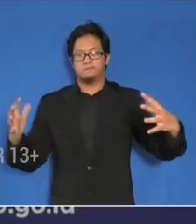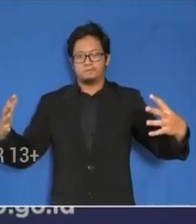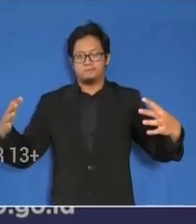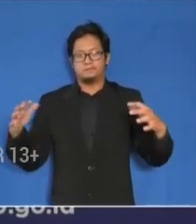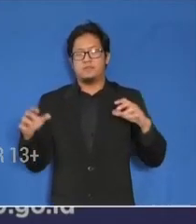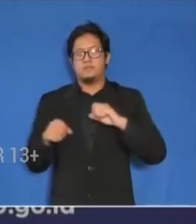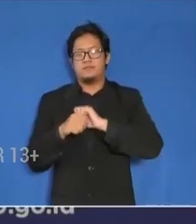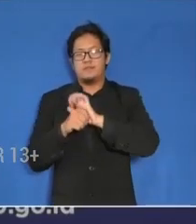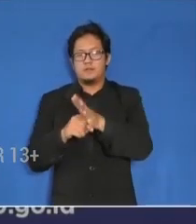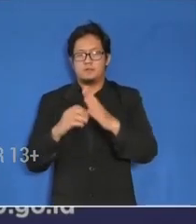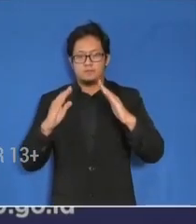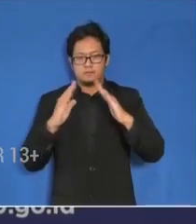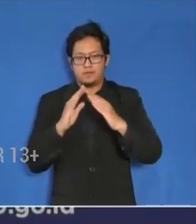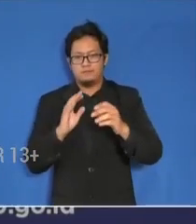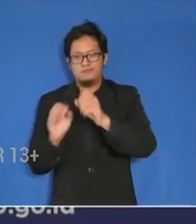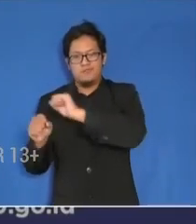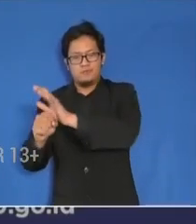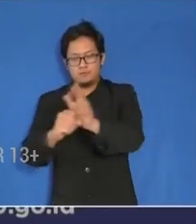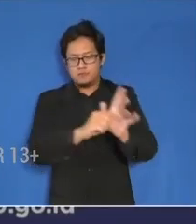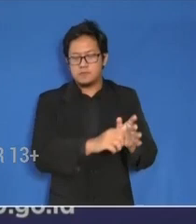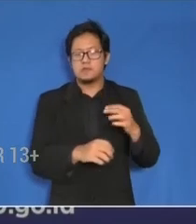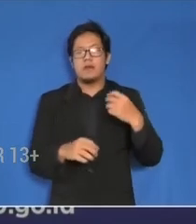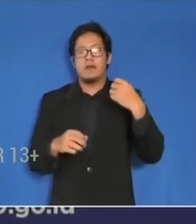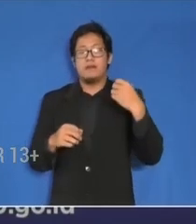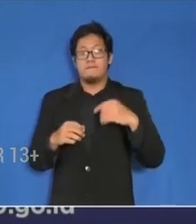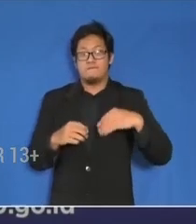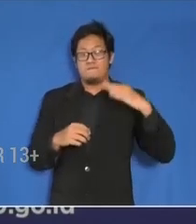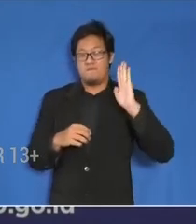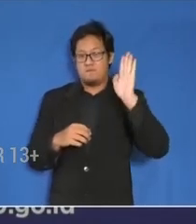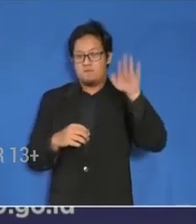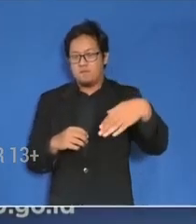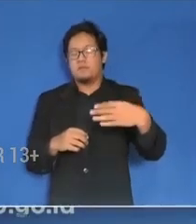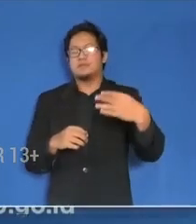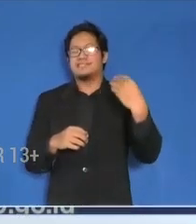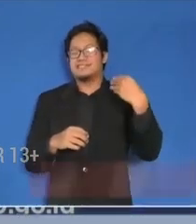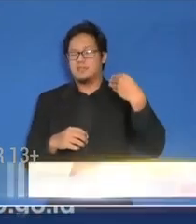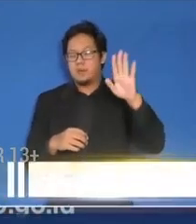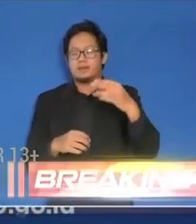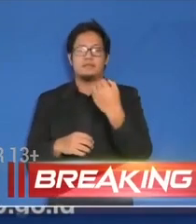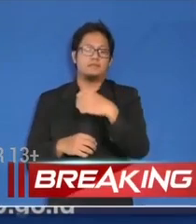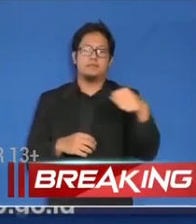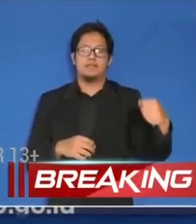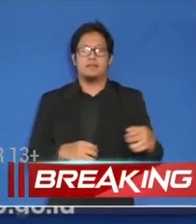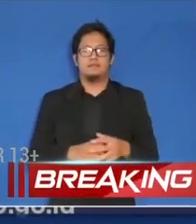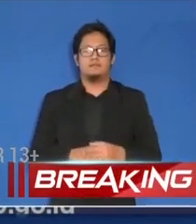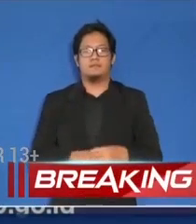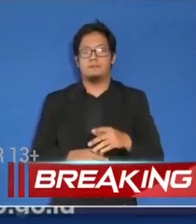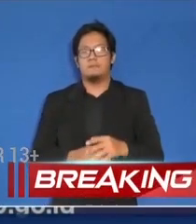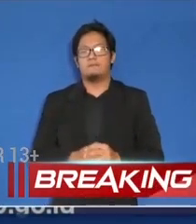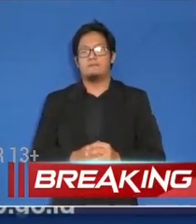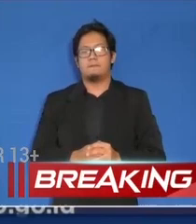dan jangan pernah mengurangi doanya. Bahkan doa harus semakin kuat kita lakukan dalam kondisi